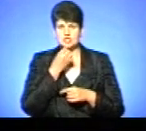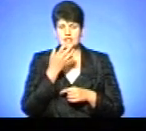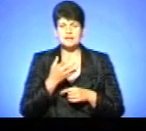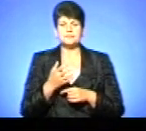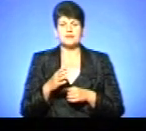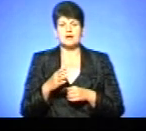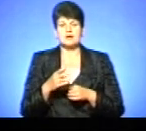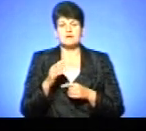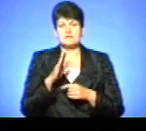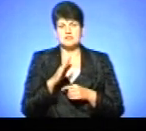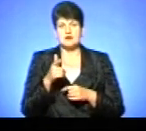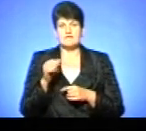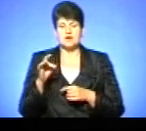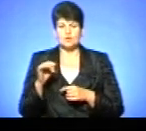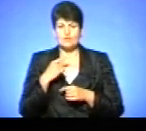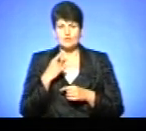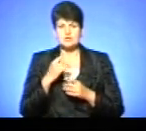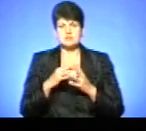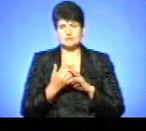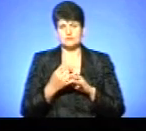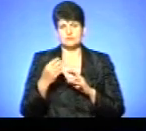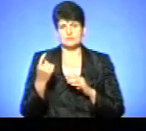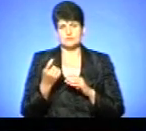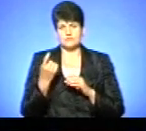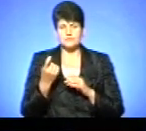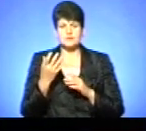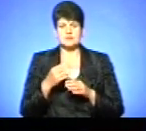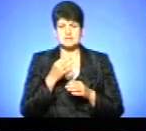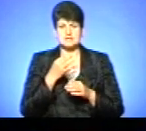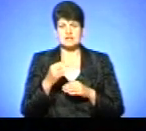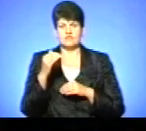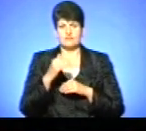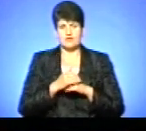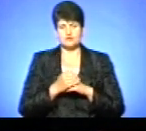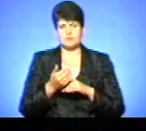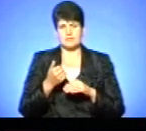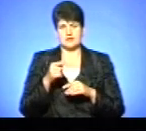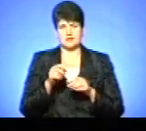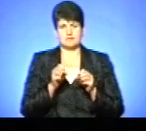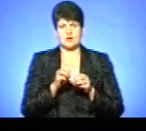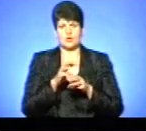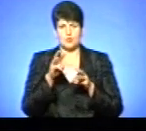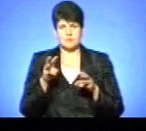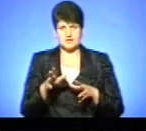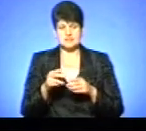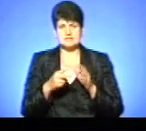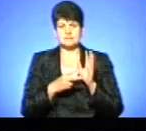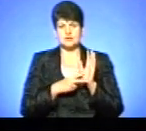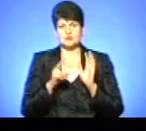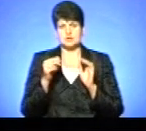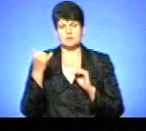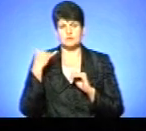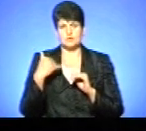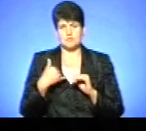Пусти Василь Гаврилюк розповів, що аграрії повідомили про кроплення полів увечері напередодні викиду хімікатів. 17-го числа до